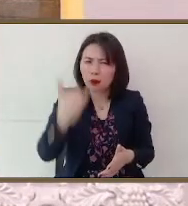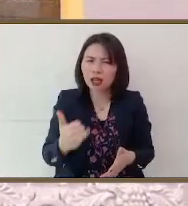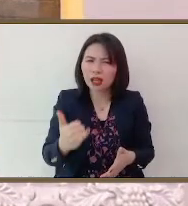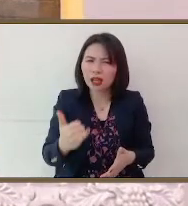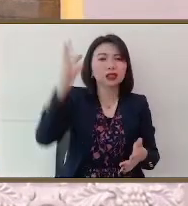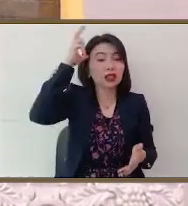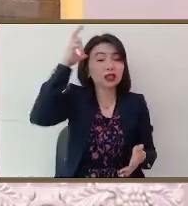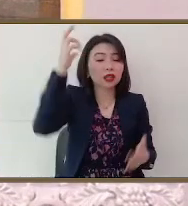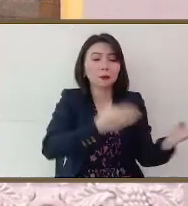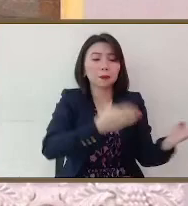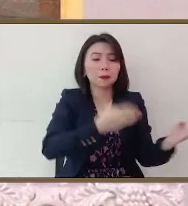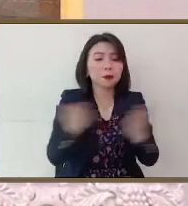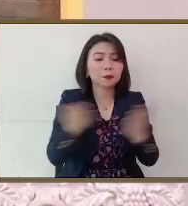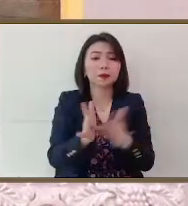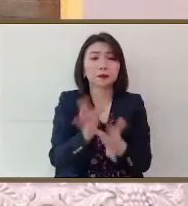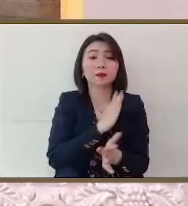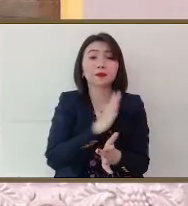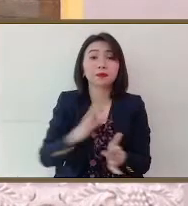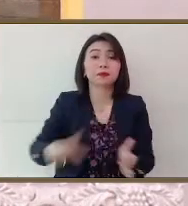is always